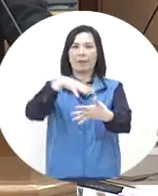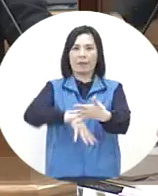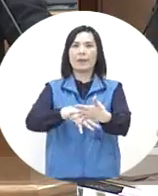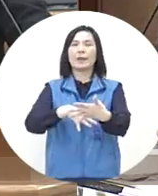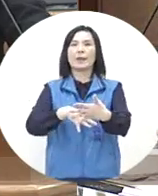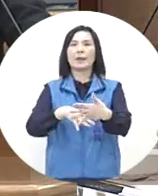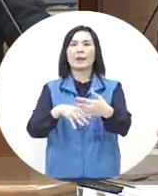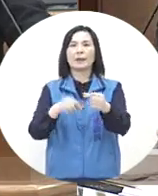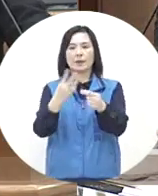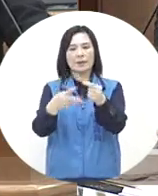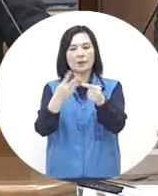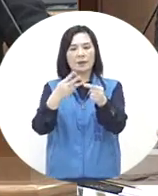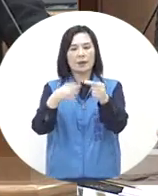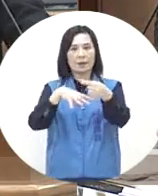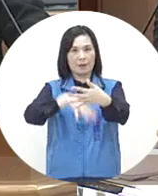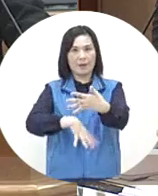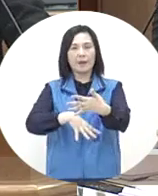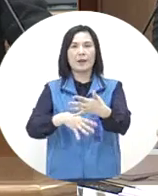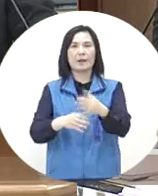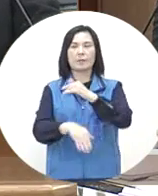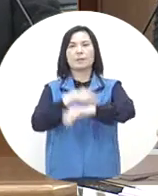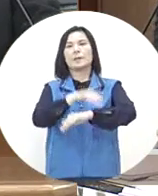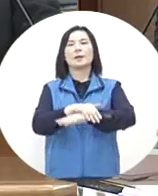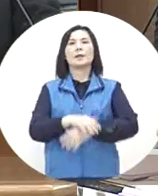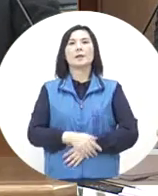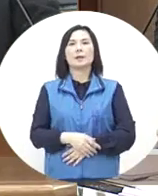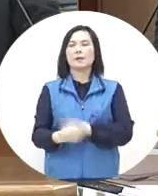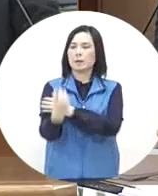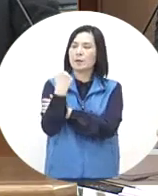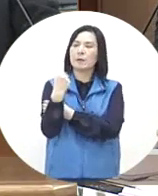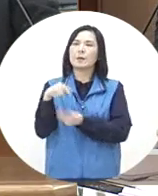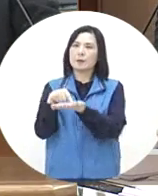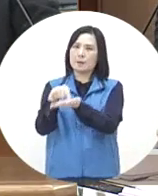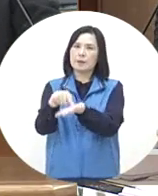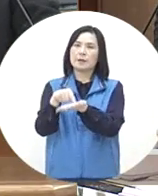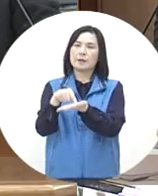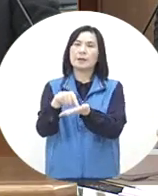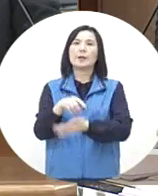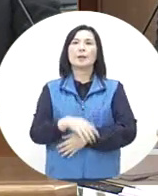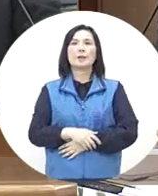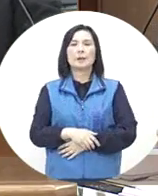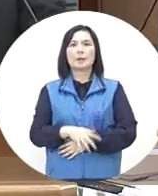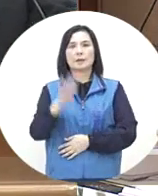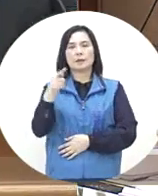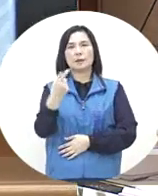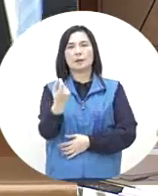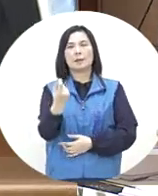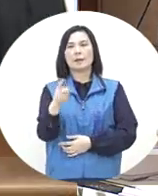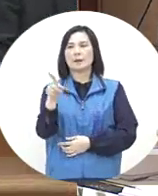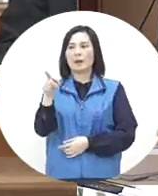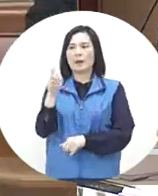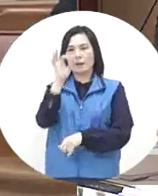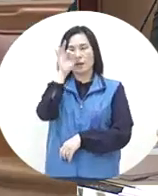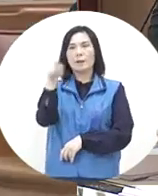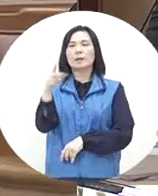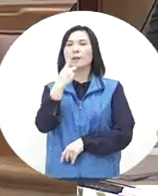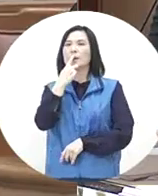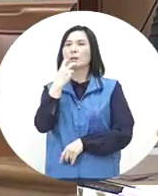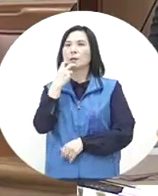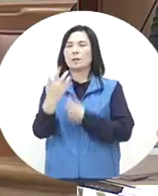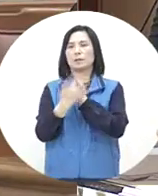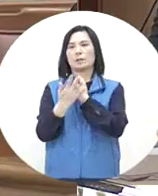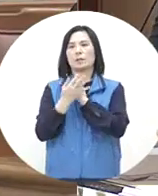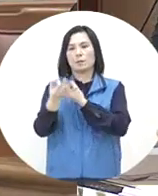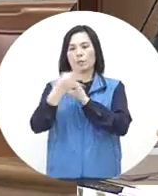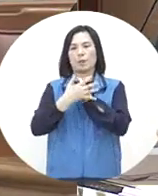们怎么规划。 我们会尽力的来争取相关的资源呐、但是这个还是要靠这个中央给我们更多的一些挹注啊。 还